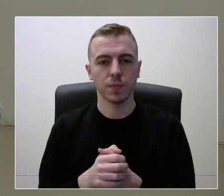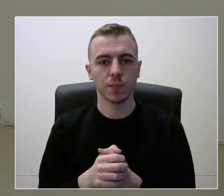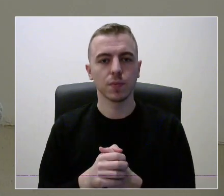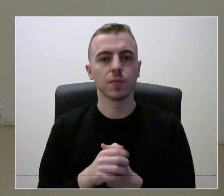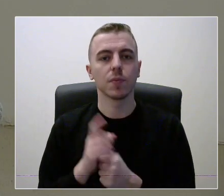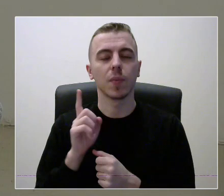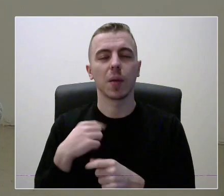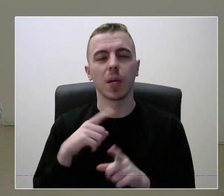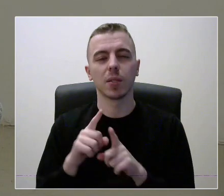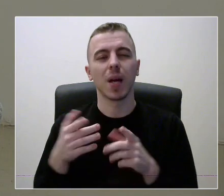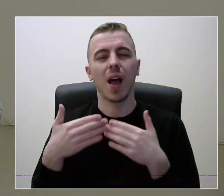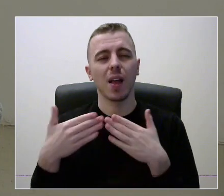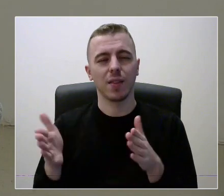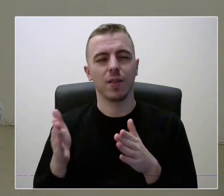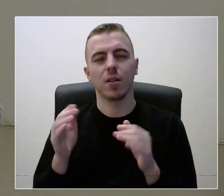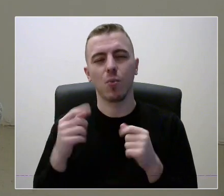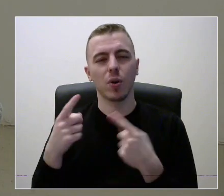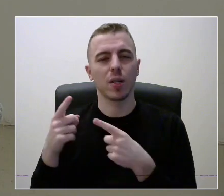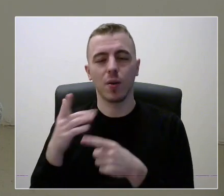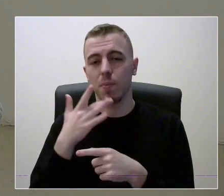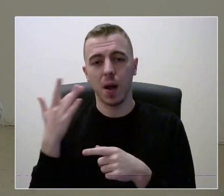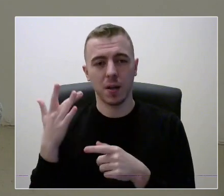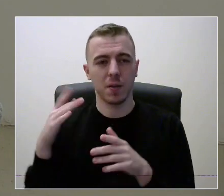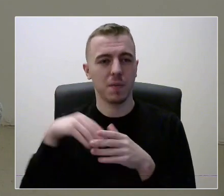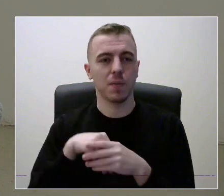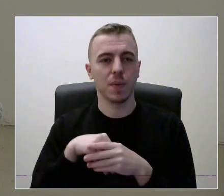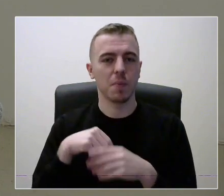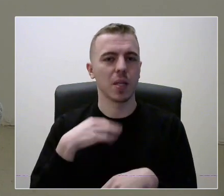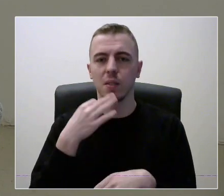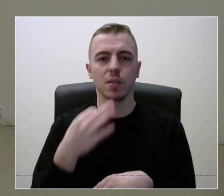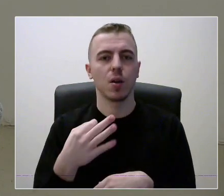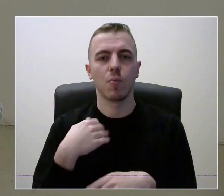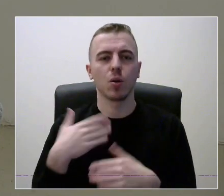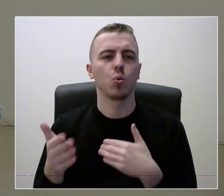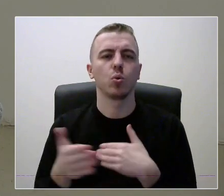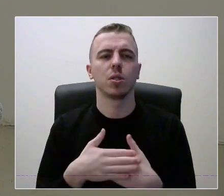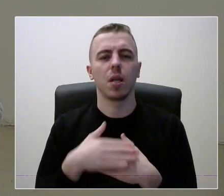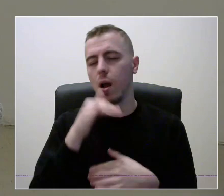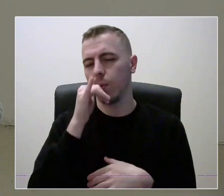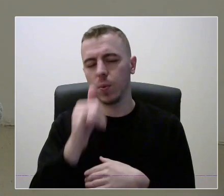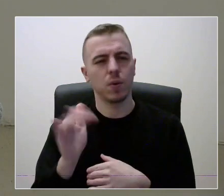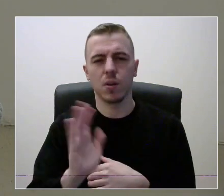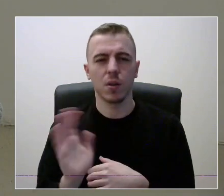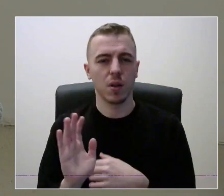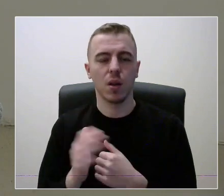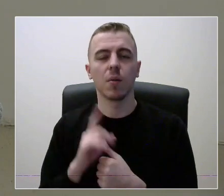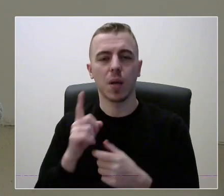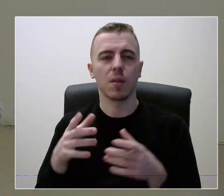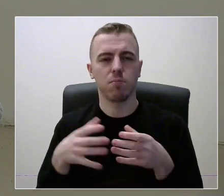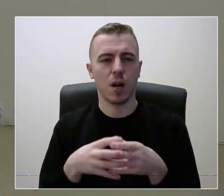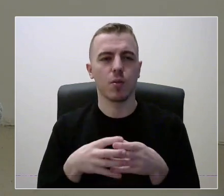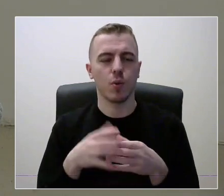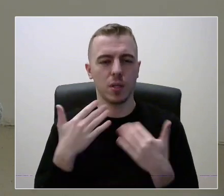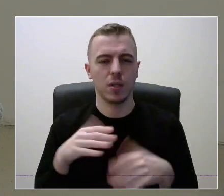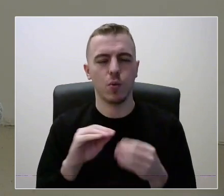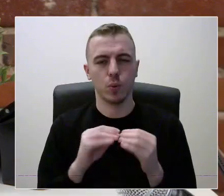vis laik atviri ir kitoms partijoms, mes nesakom, kad čia mes esame užsidarę jau, bet tas branduolys, taip, jis yra apkalbėtas.